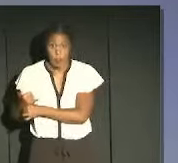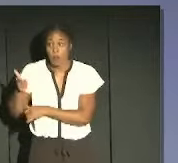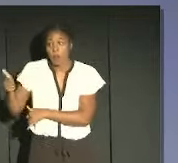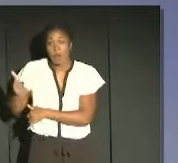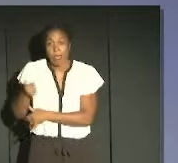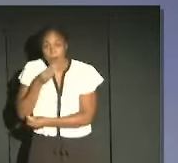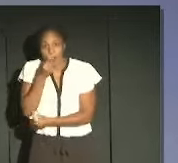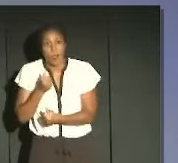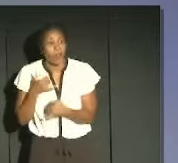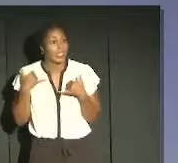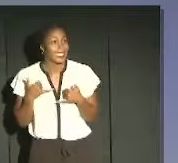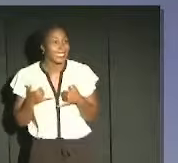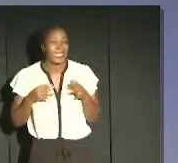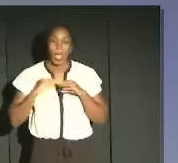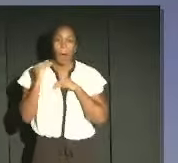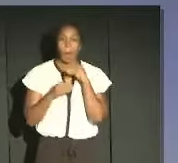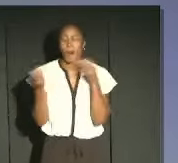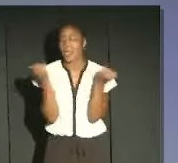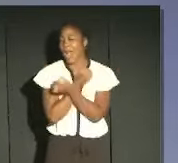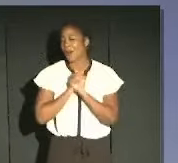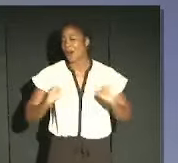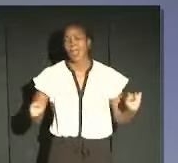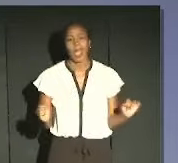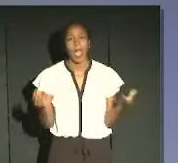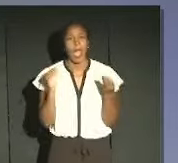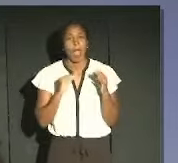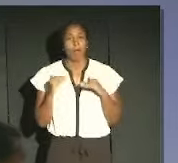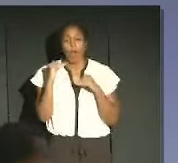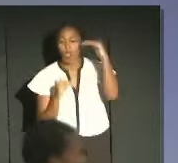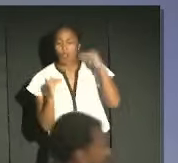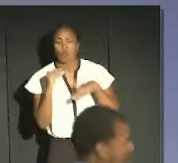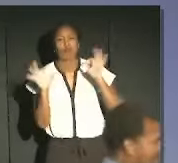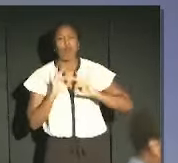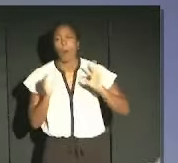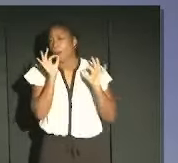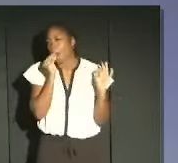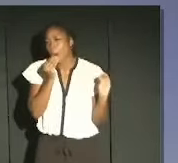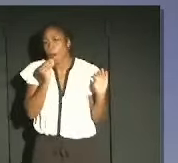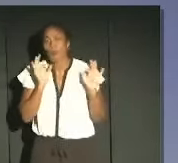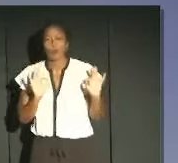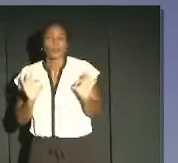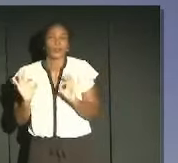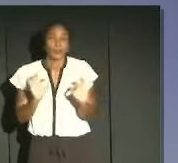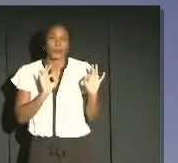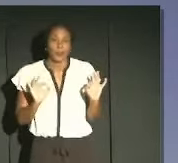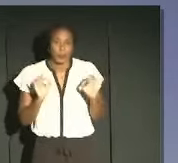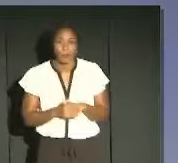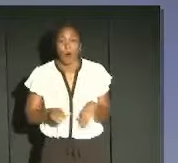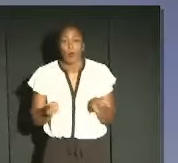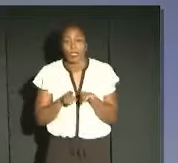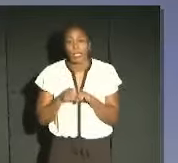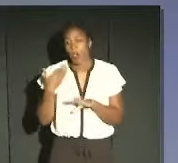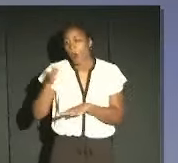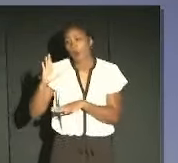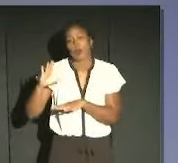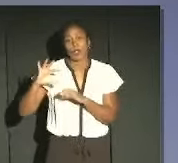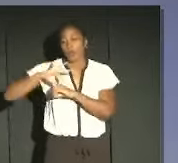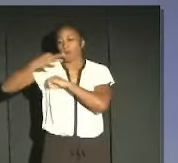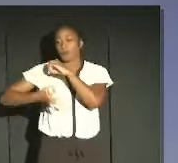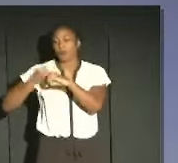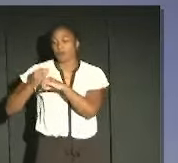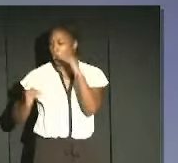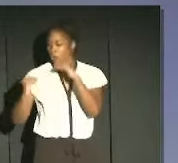vivrions dans un monde formidable dans lequel il n'y a absolument pas d'inégalité et à fortiorie avec les territoires dit